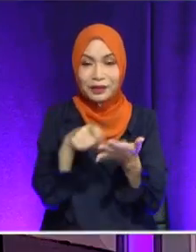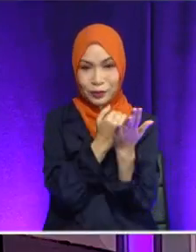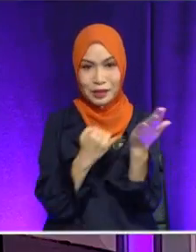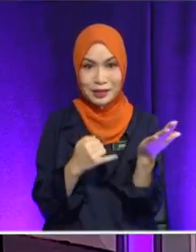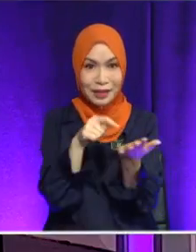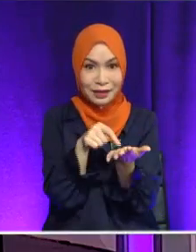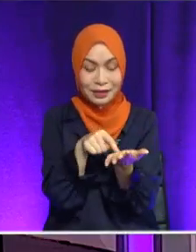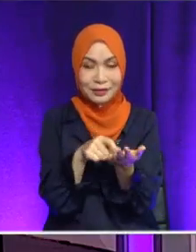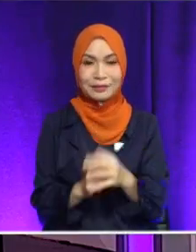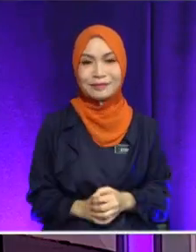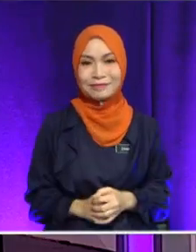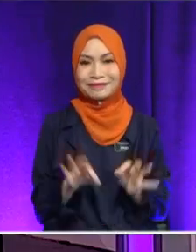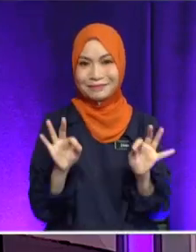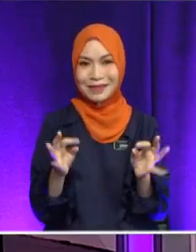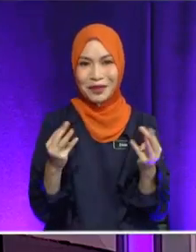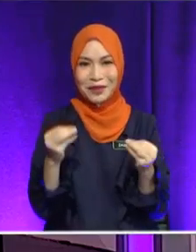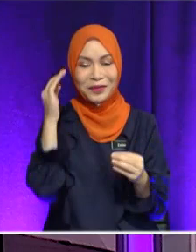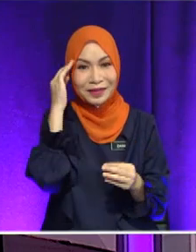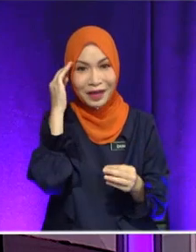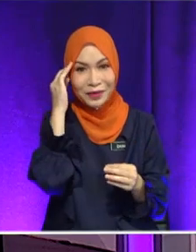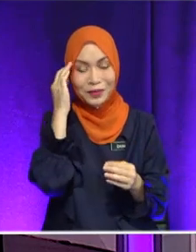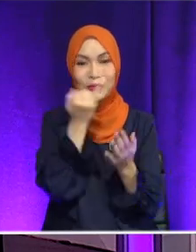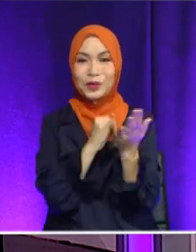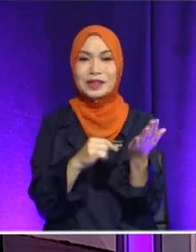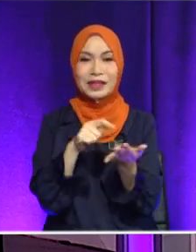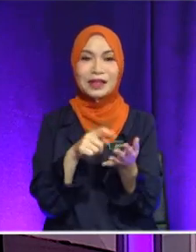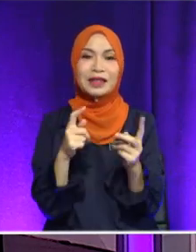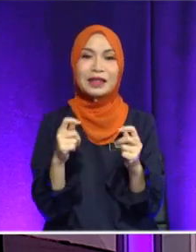ini telah dijual pada tahun 1912